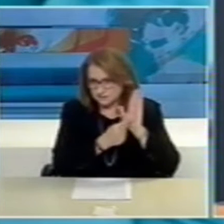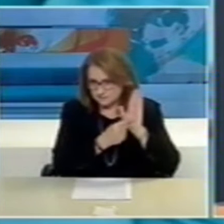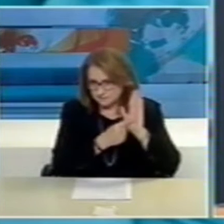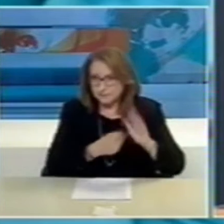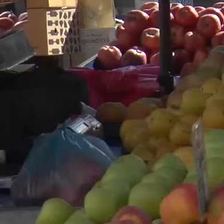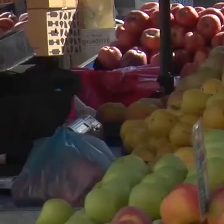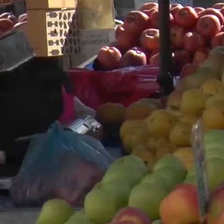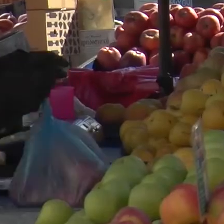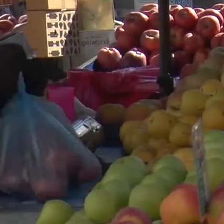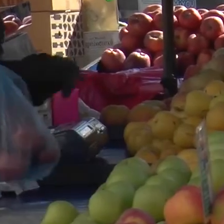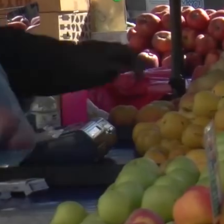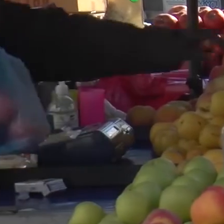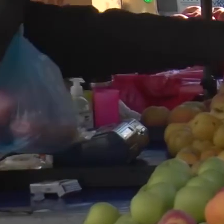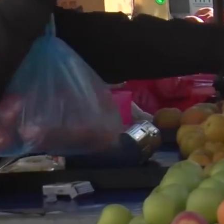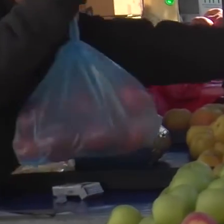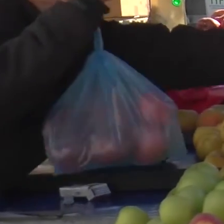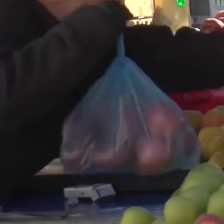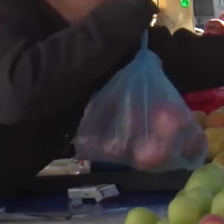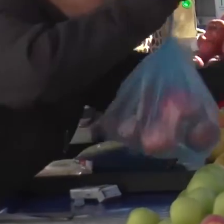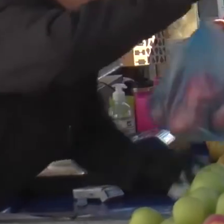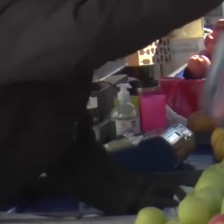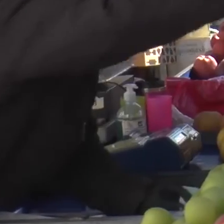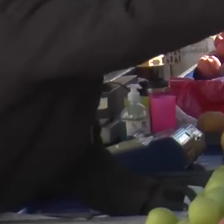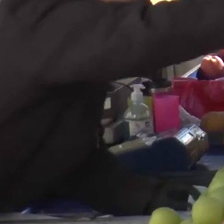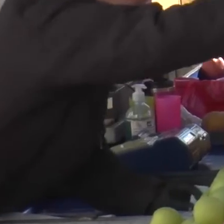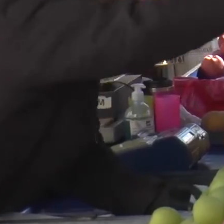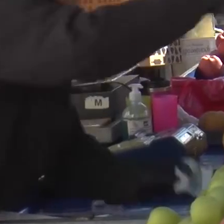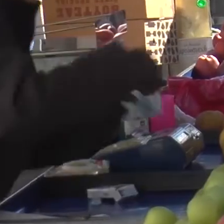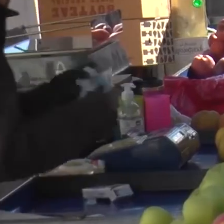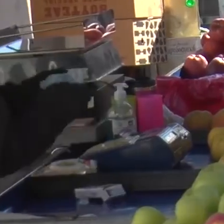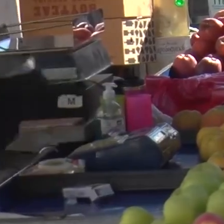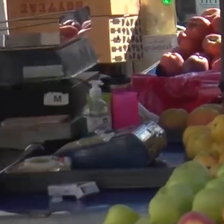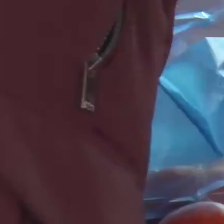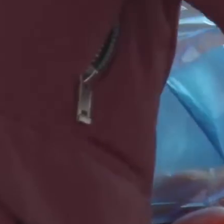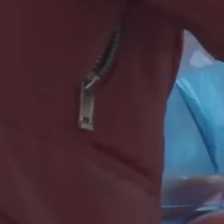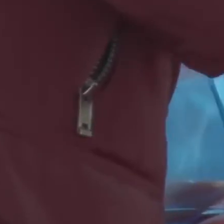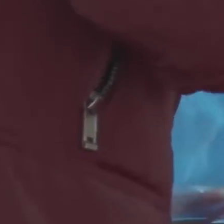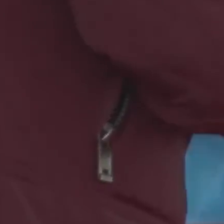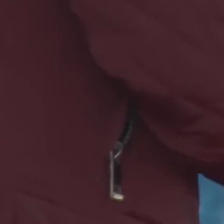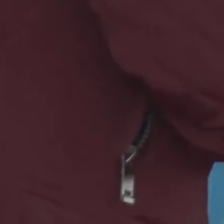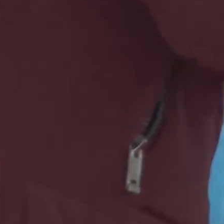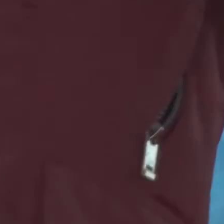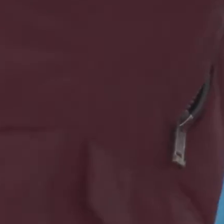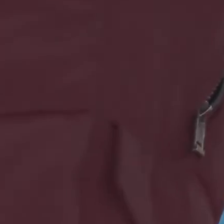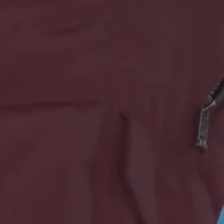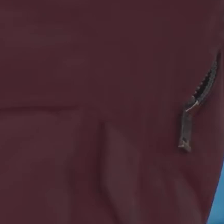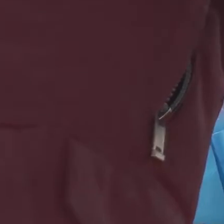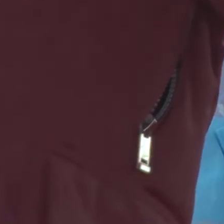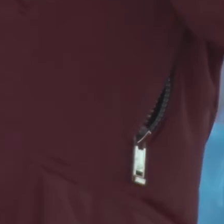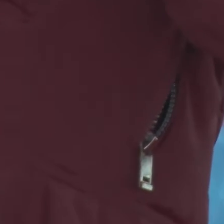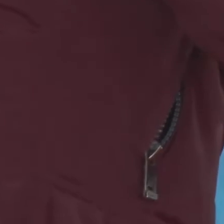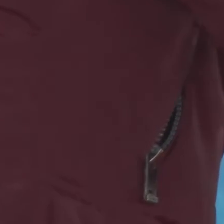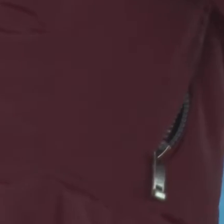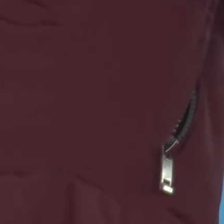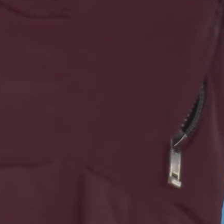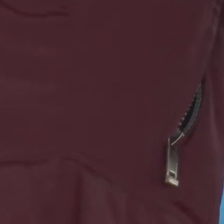την ελληνική επικράτεια. Το Σάββατο δεν θα λειτουργήσουν εκτάκτως οι λαϊκές αγορές, ενώ από τη Δευτέρα εφαρμόζονται περιοριστικά μέτρα, μειώνοντας το